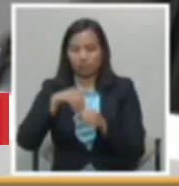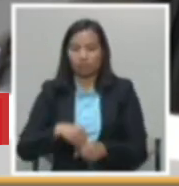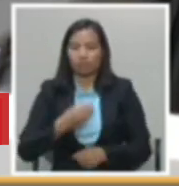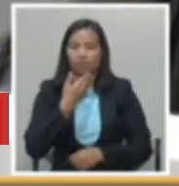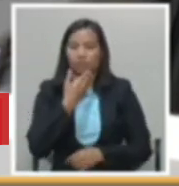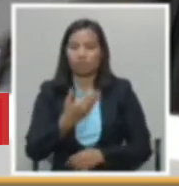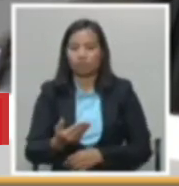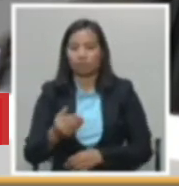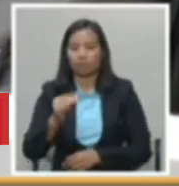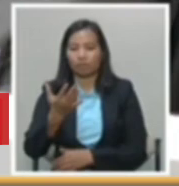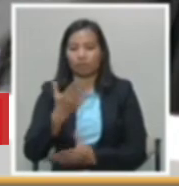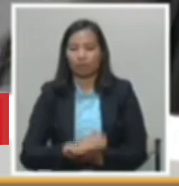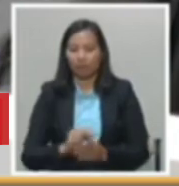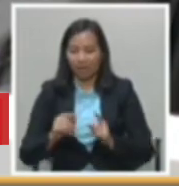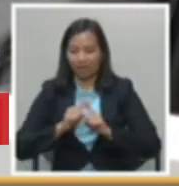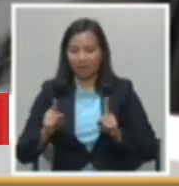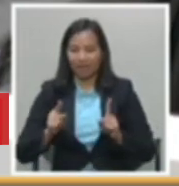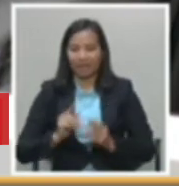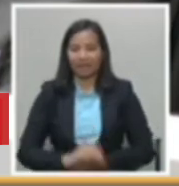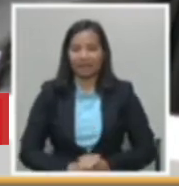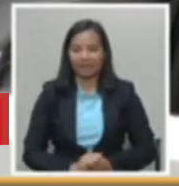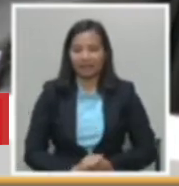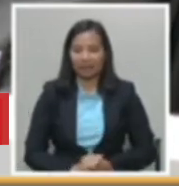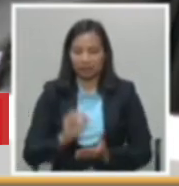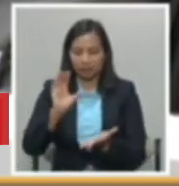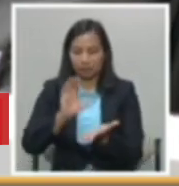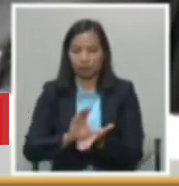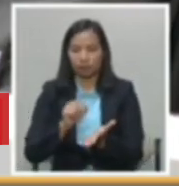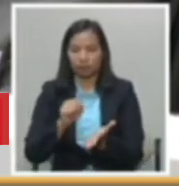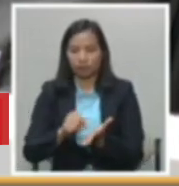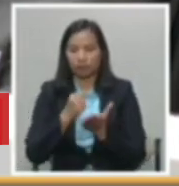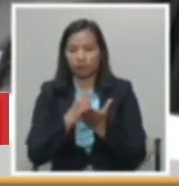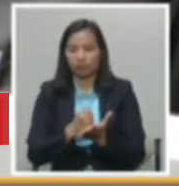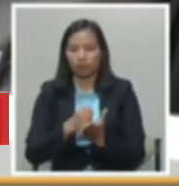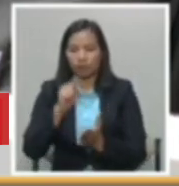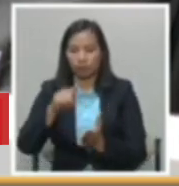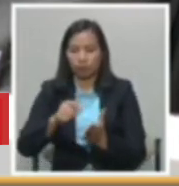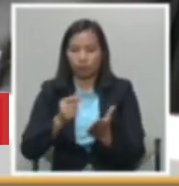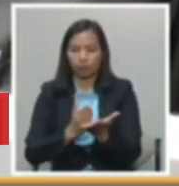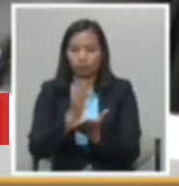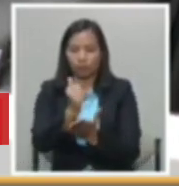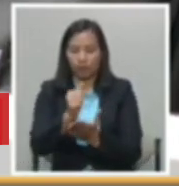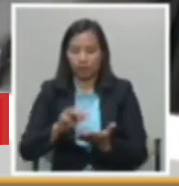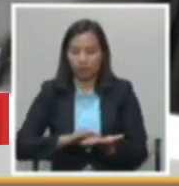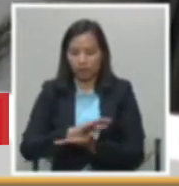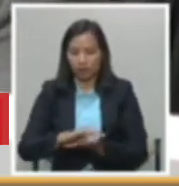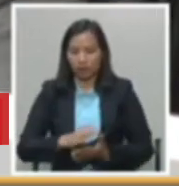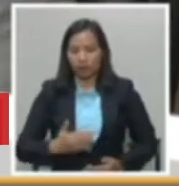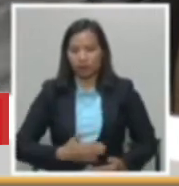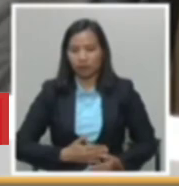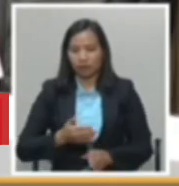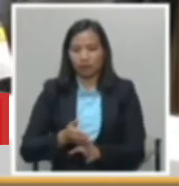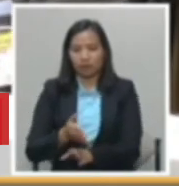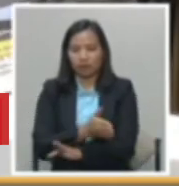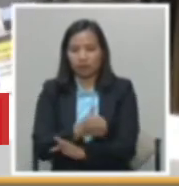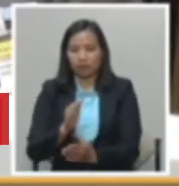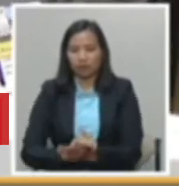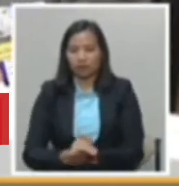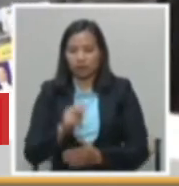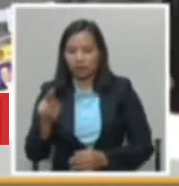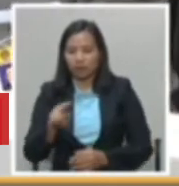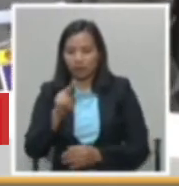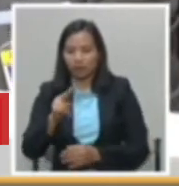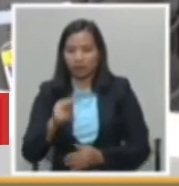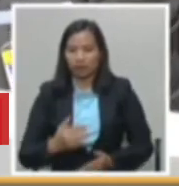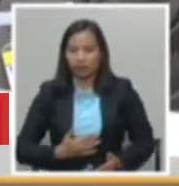ไหร่นักแต่ว่ากองทุนนี้บอกว่าต้องผ่านการฟอกไตทางหน้าท้องก่อนถึงจะมาใช้ทางฟอก